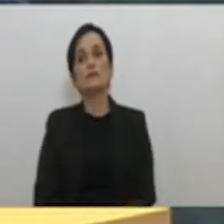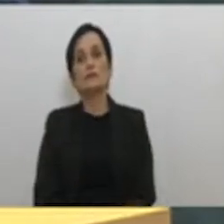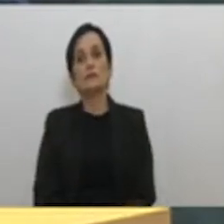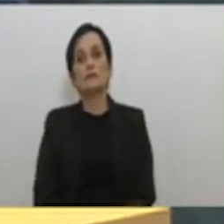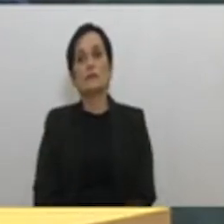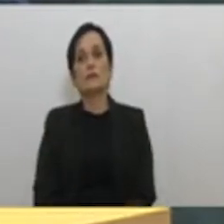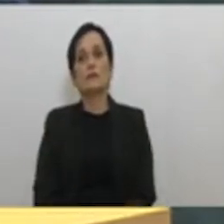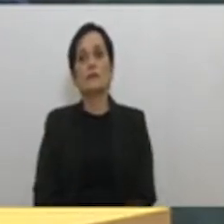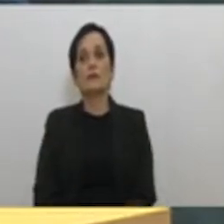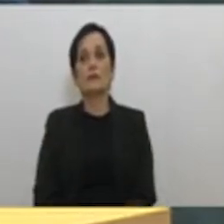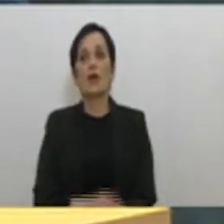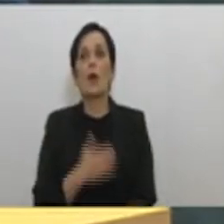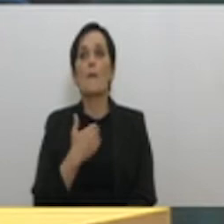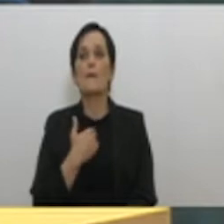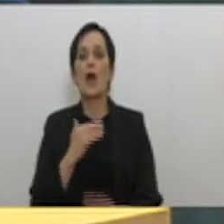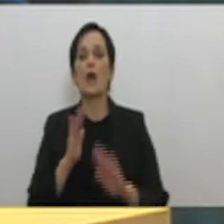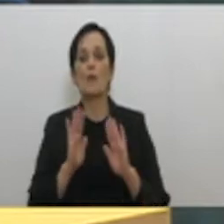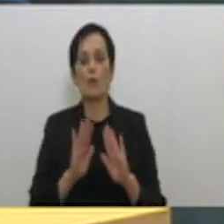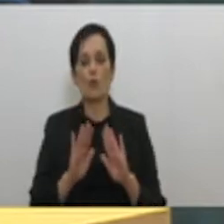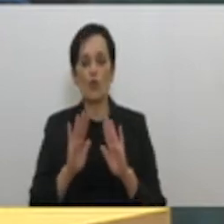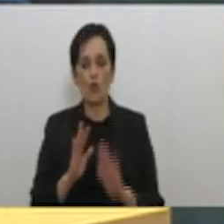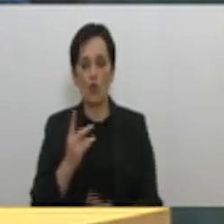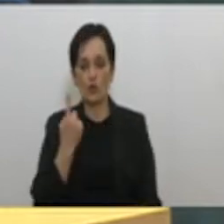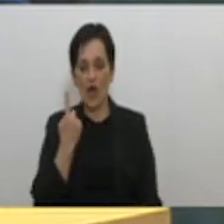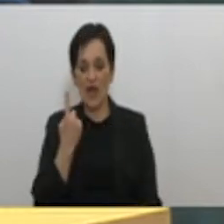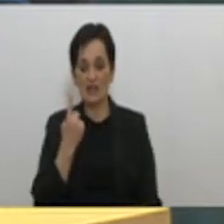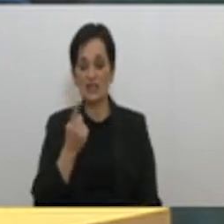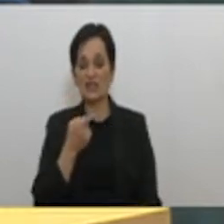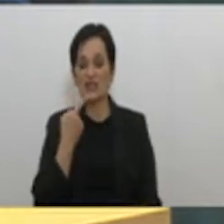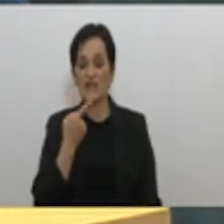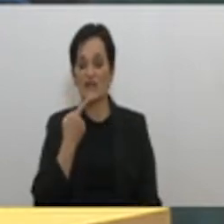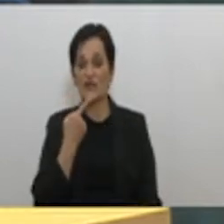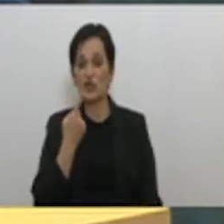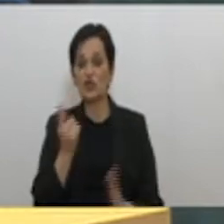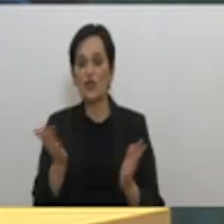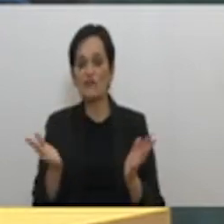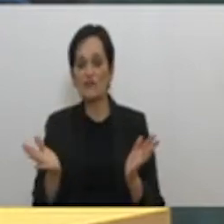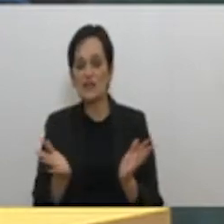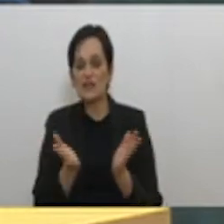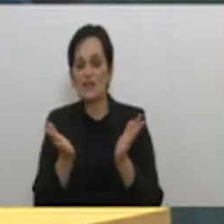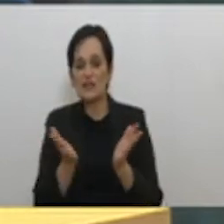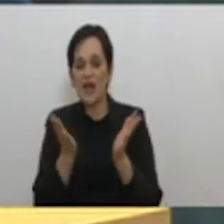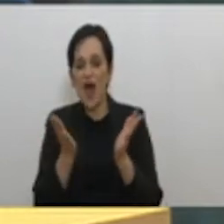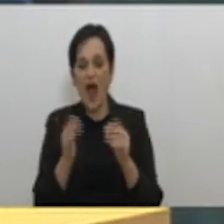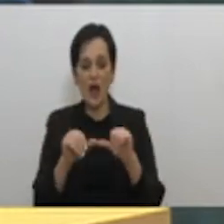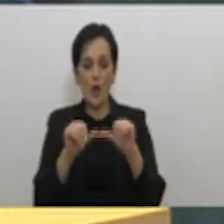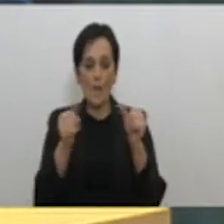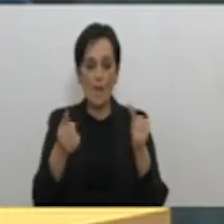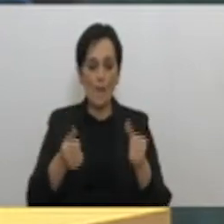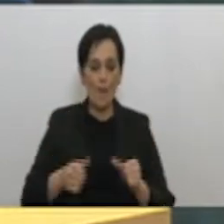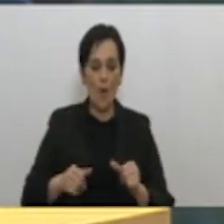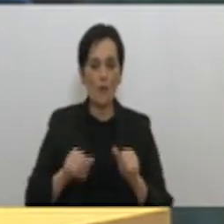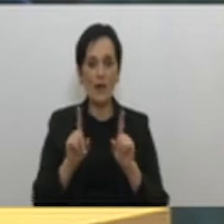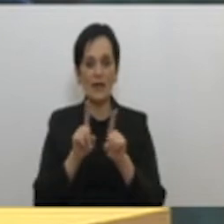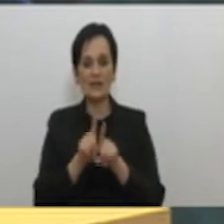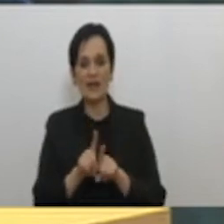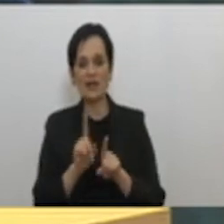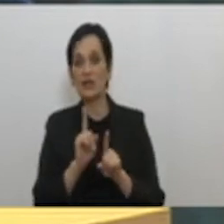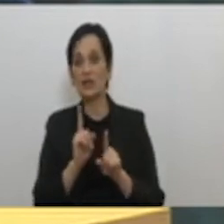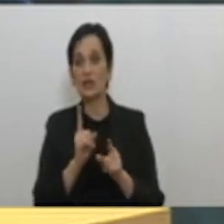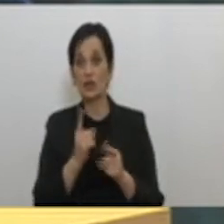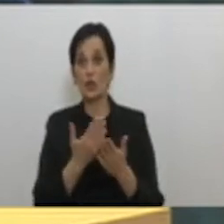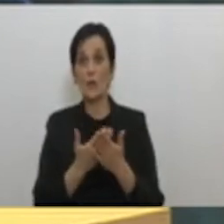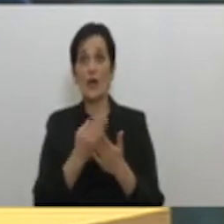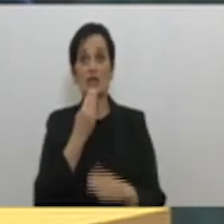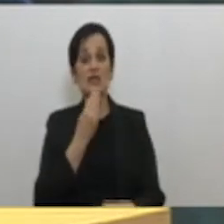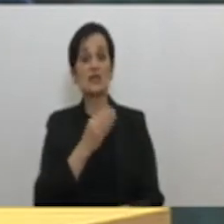მე მხოლოდ და მხოლოდ ერთ რამეს ვიტყოდი კიდე რაღაც ახალისების ფორმა ბატონო ვახტანგ იქნება მოინახოს კიდე ესეთი რამე რომ აი